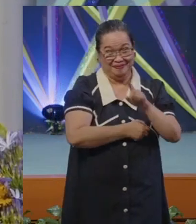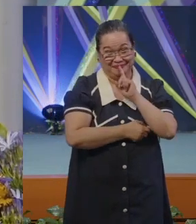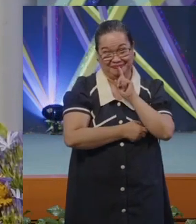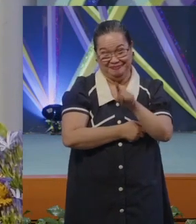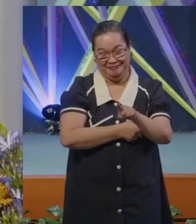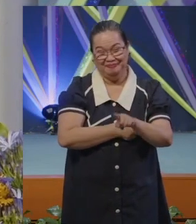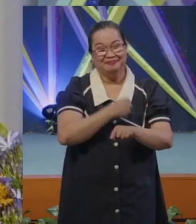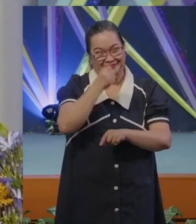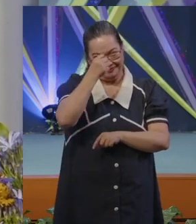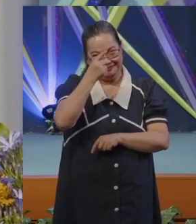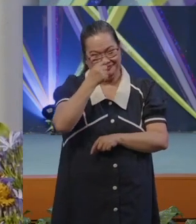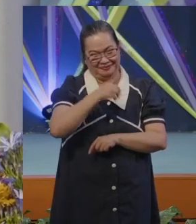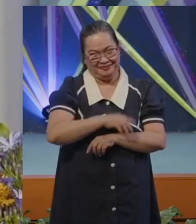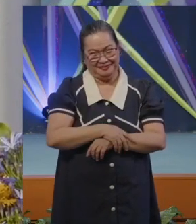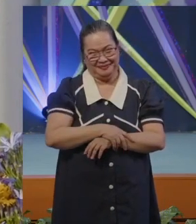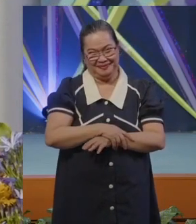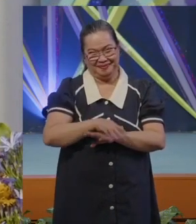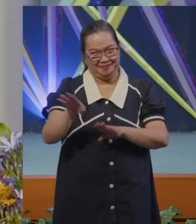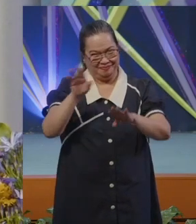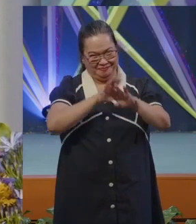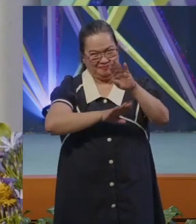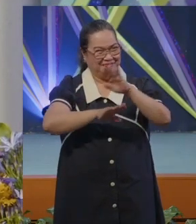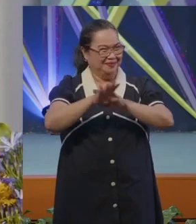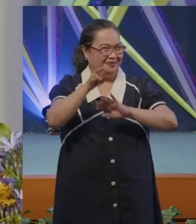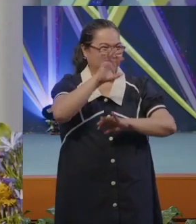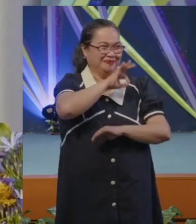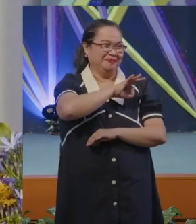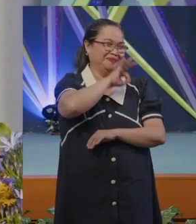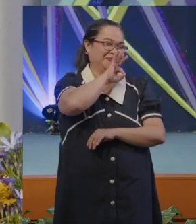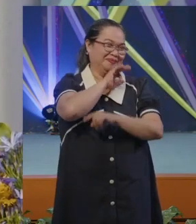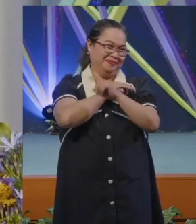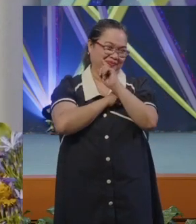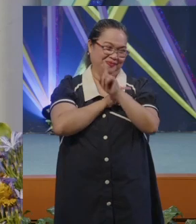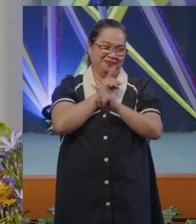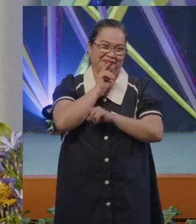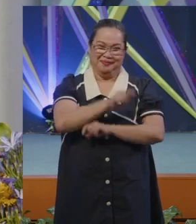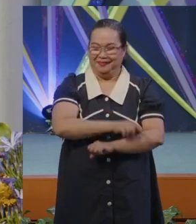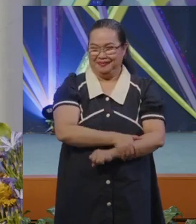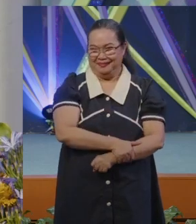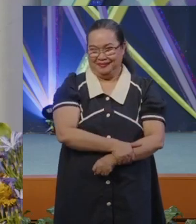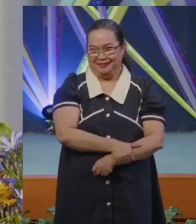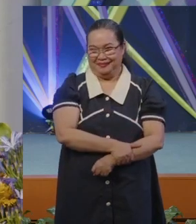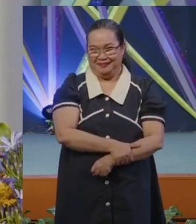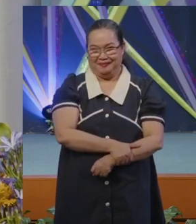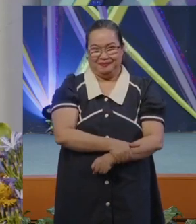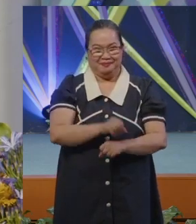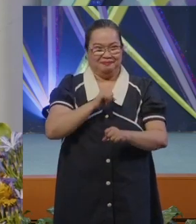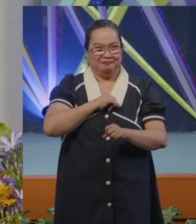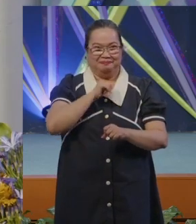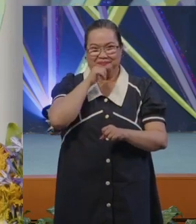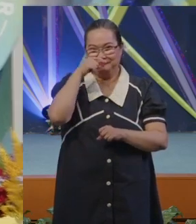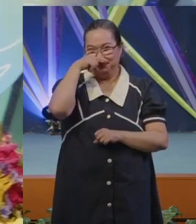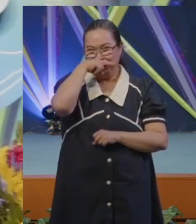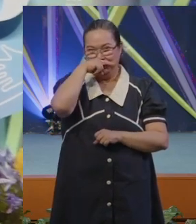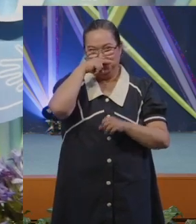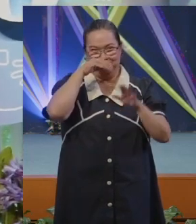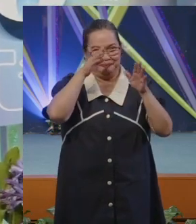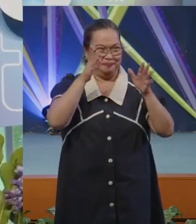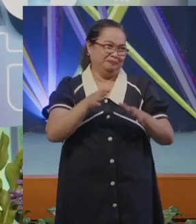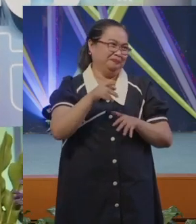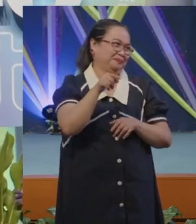Hindi ko na patatasin ng kamay nyo kasi ayoko ma-disappoint. At ayoko ding magsinungaling kayo.